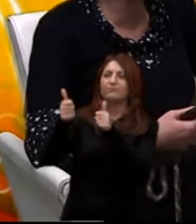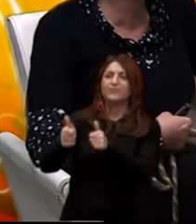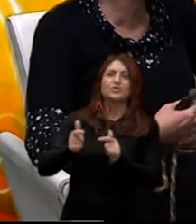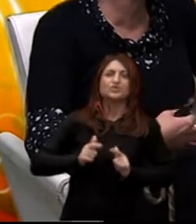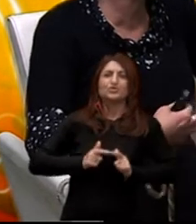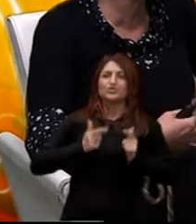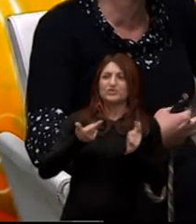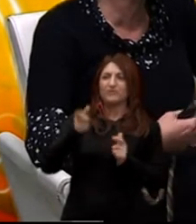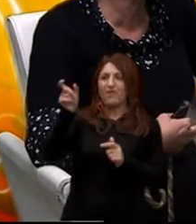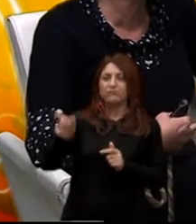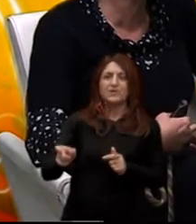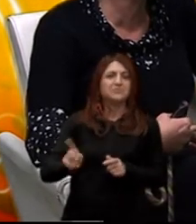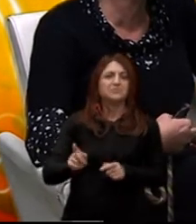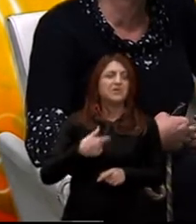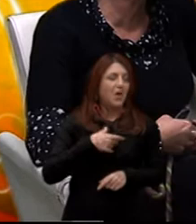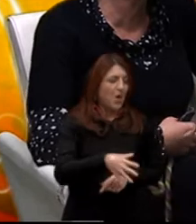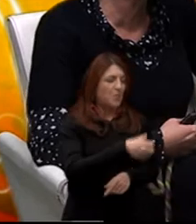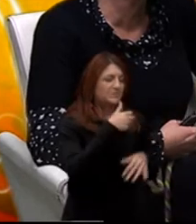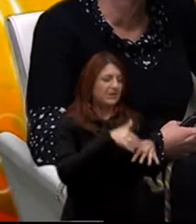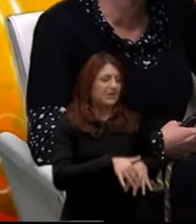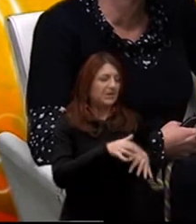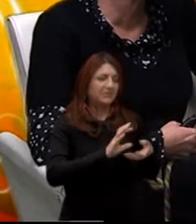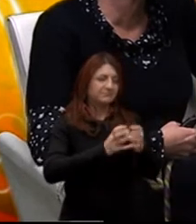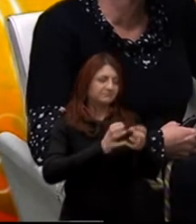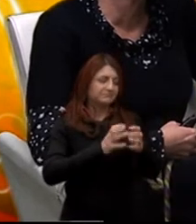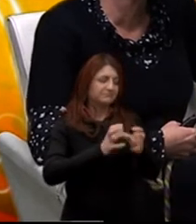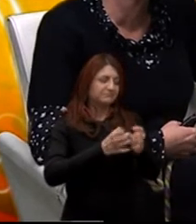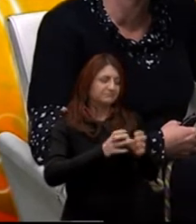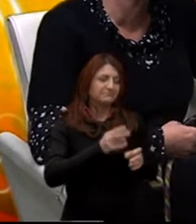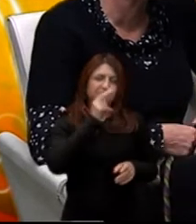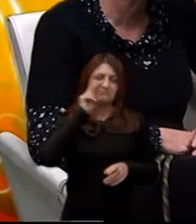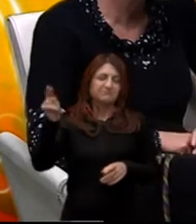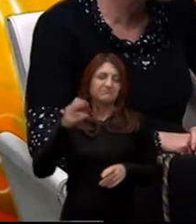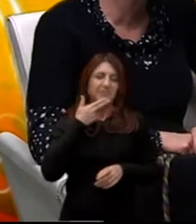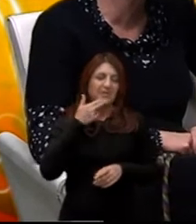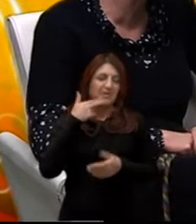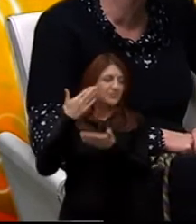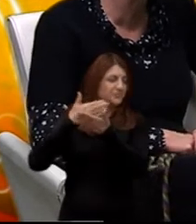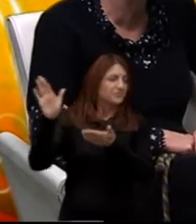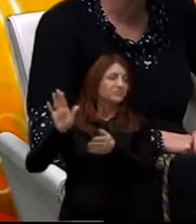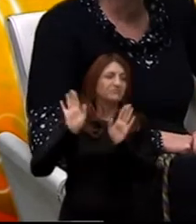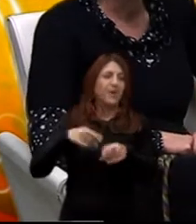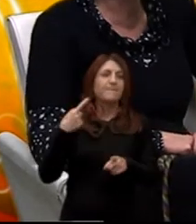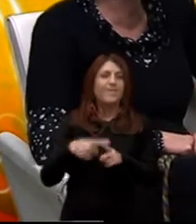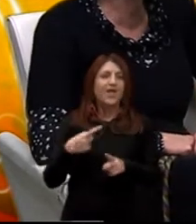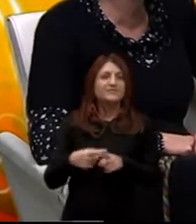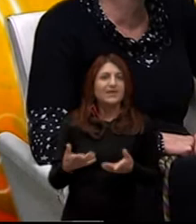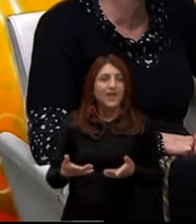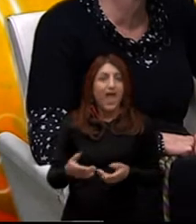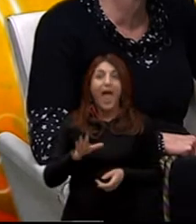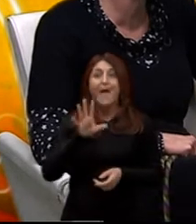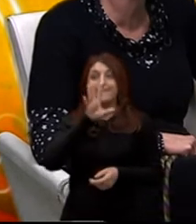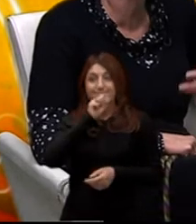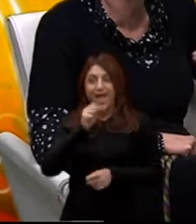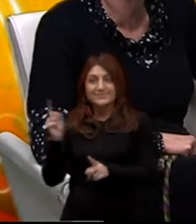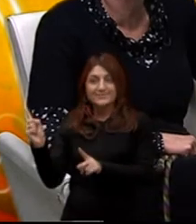Uzet će neku igračku i zabavljat će se sa tom igračkom, neće vas pogledati pola sata. Znači kad pas dođe